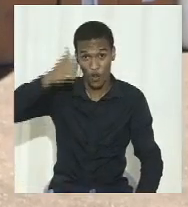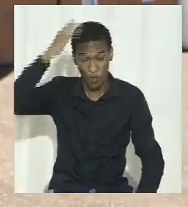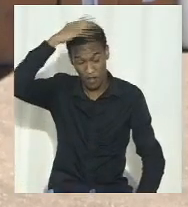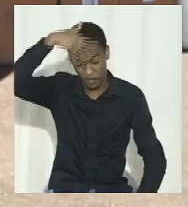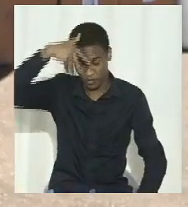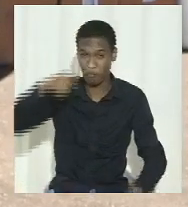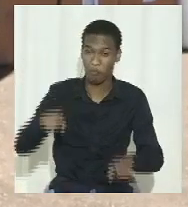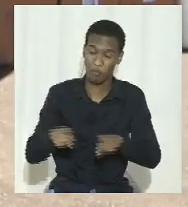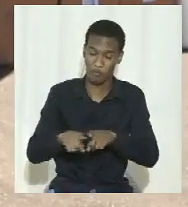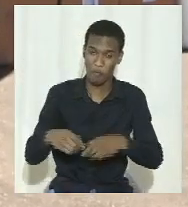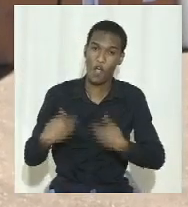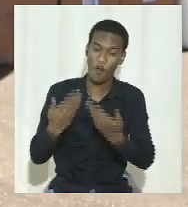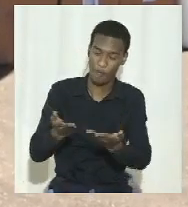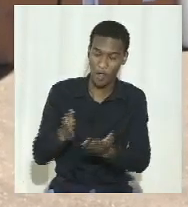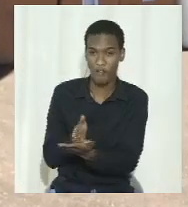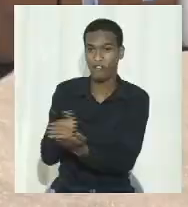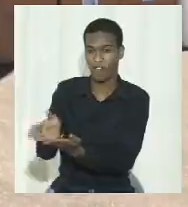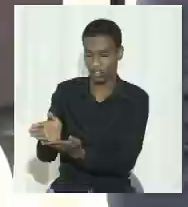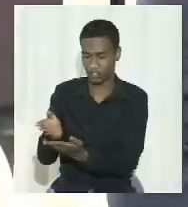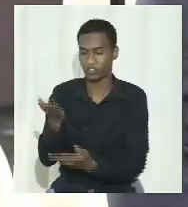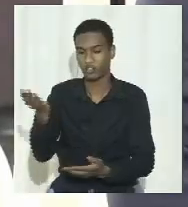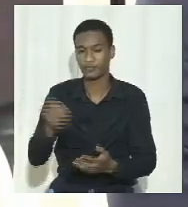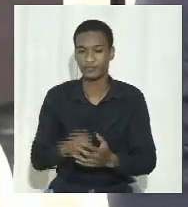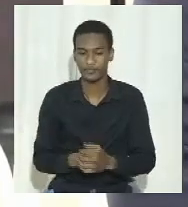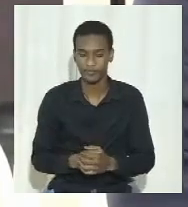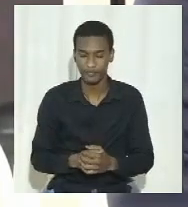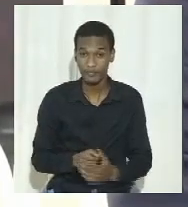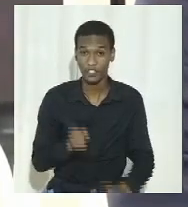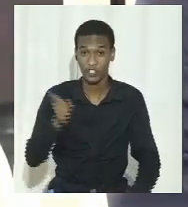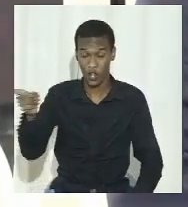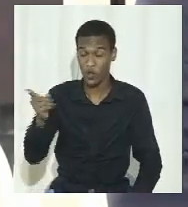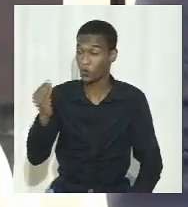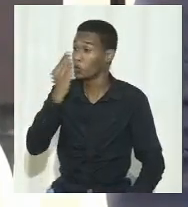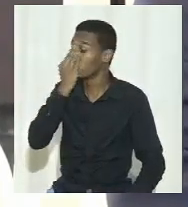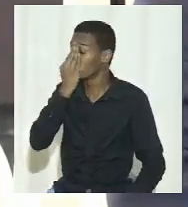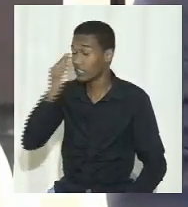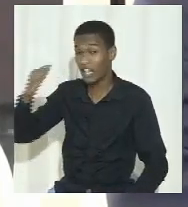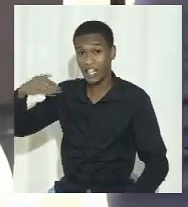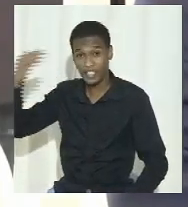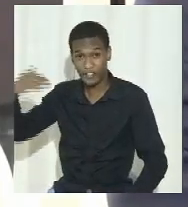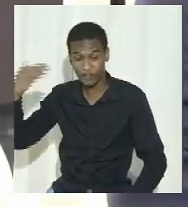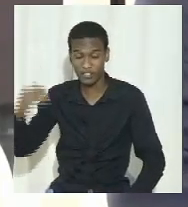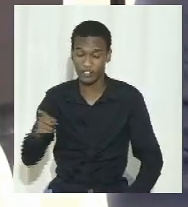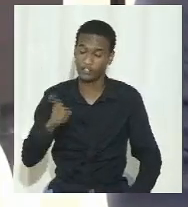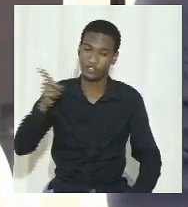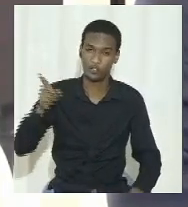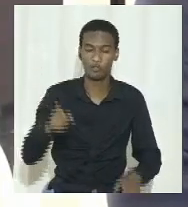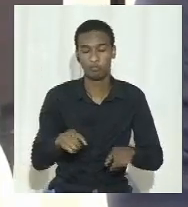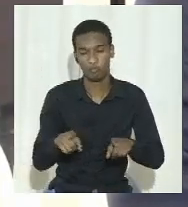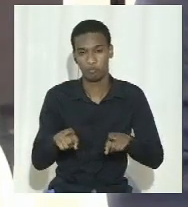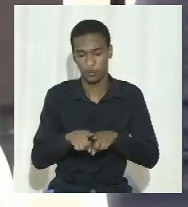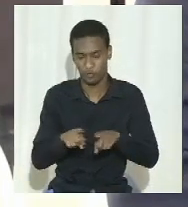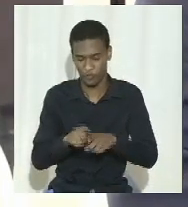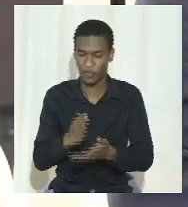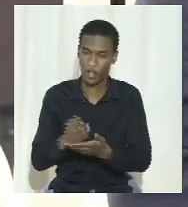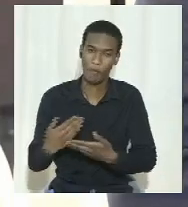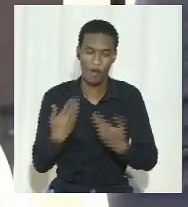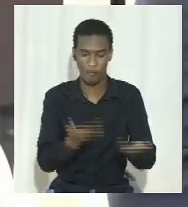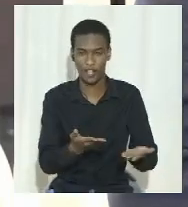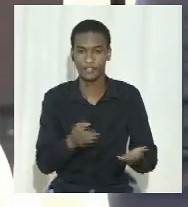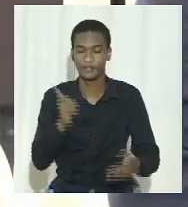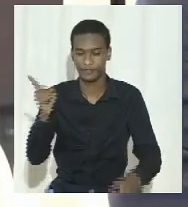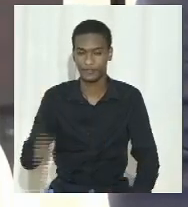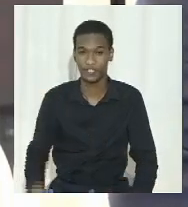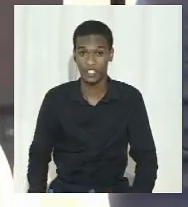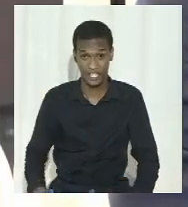an-toerana. Anisan'izany ireto bouteille d'oxygène ireto satria fantatrisika tokoa